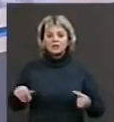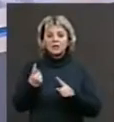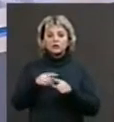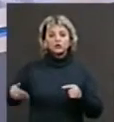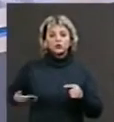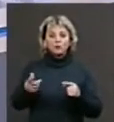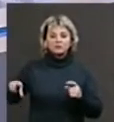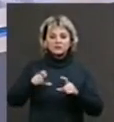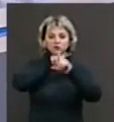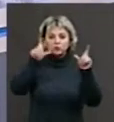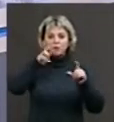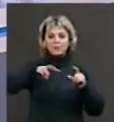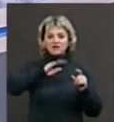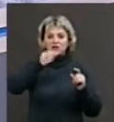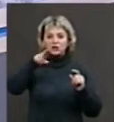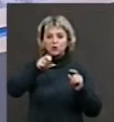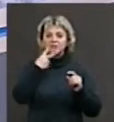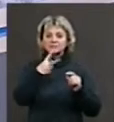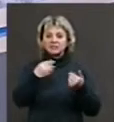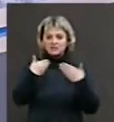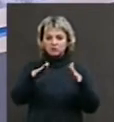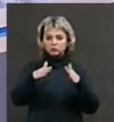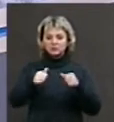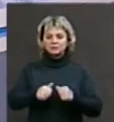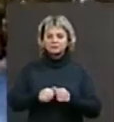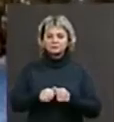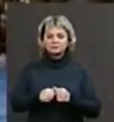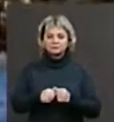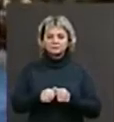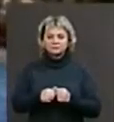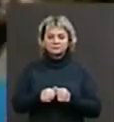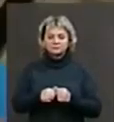Здравствуйте, это новости на Дону в студии Мария Филинкова. Смотрите в выпуске.